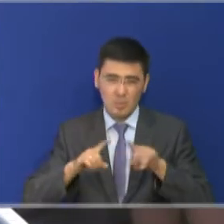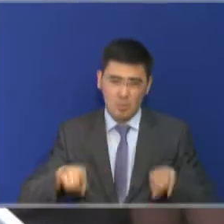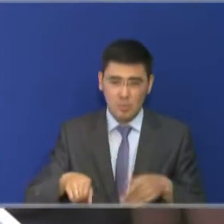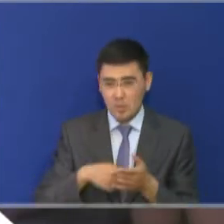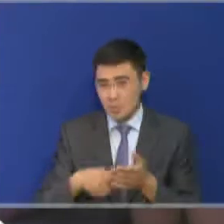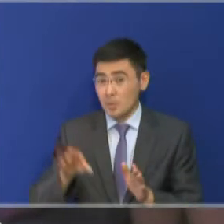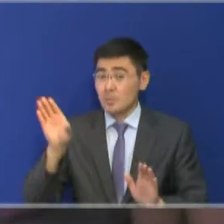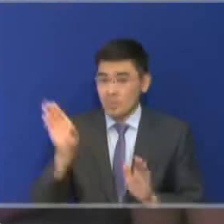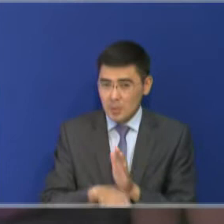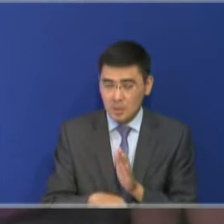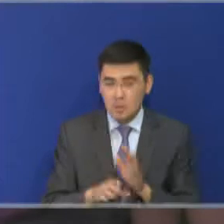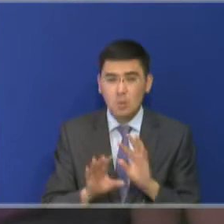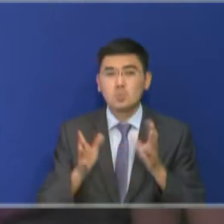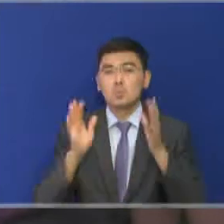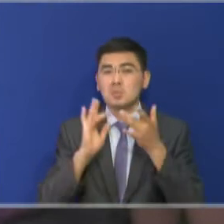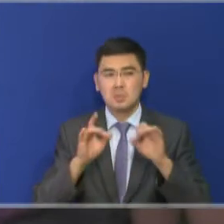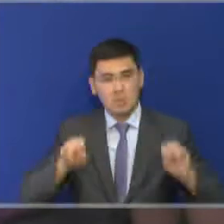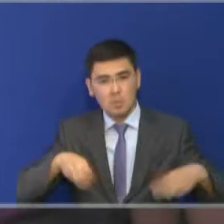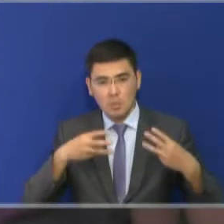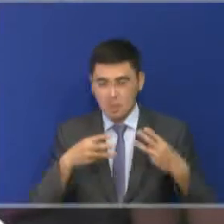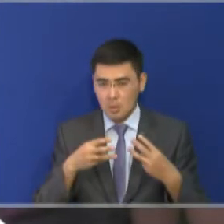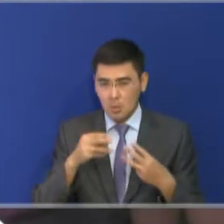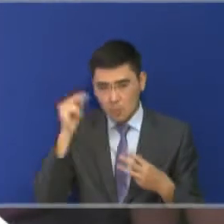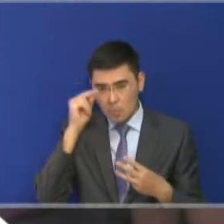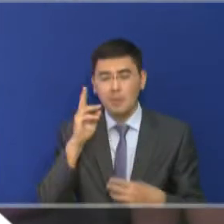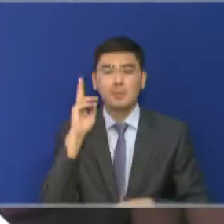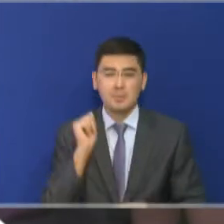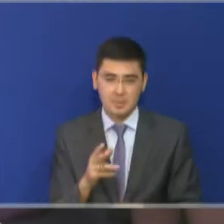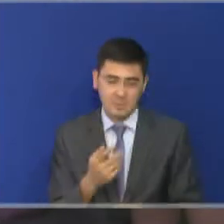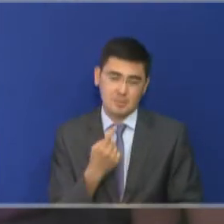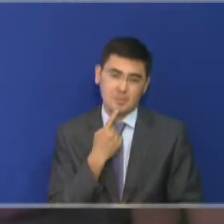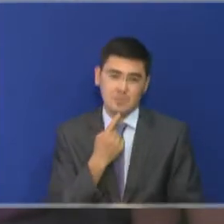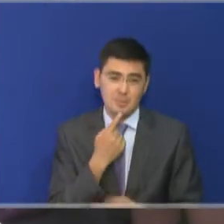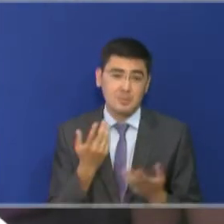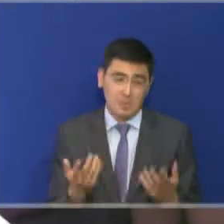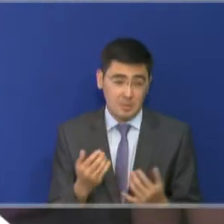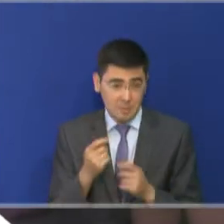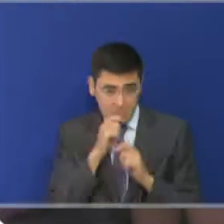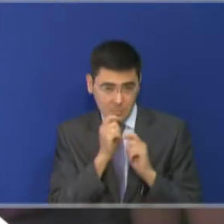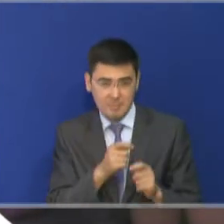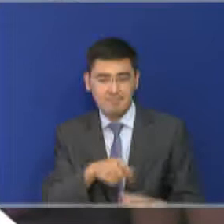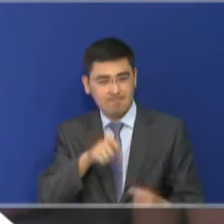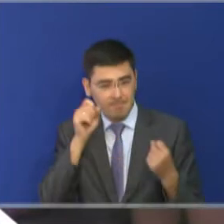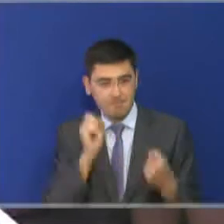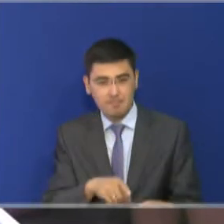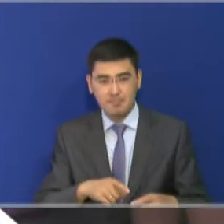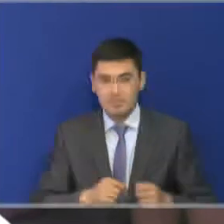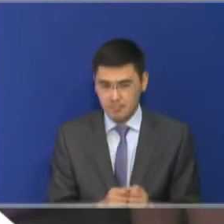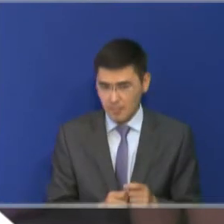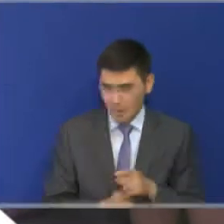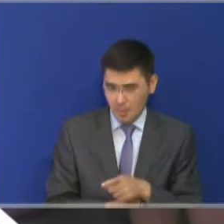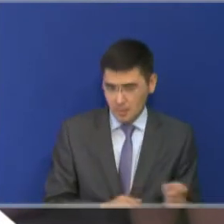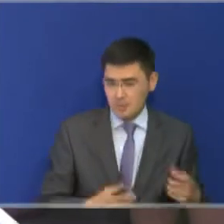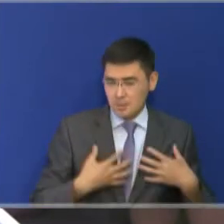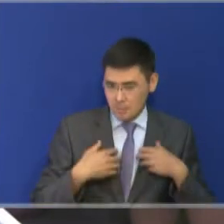это для ребенка очень, наверное. Менің ойымша бұл өте қуанышты жағдай. Сонымен қатар, ол бұл сыйлыққа өз күшігермен, өз еңбегімен қол жеткізді.